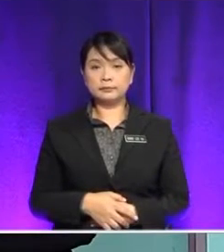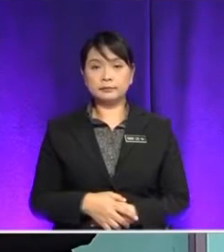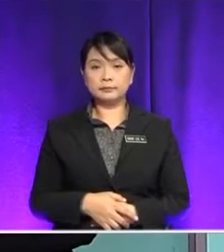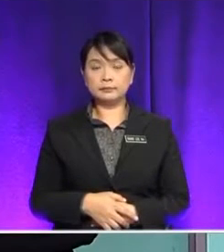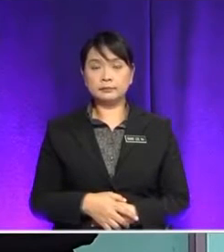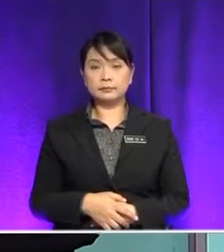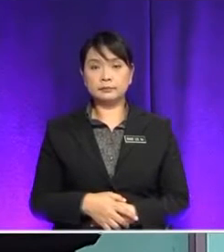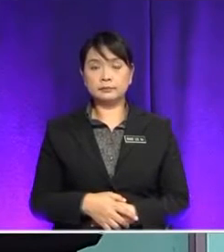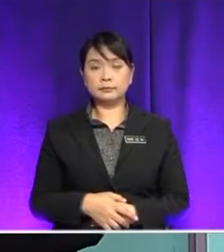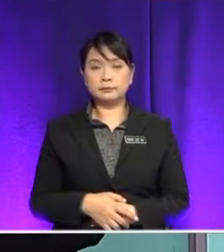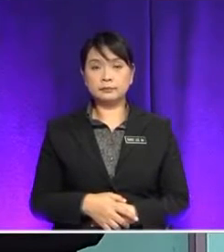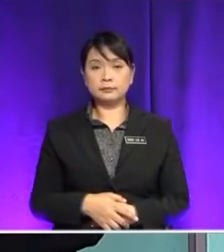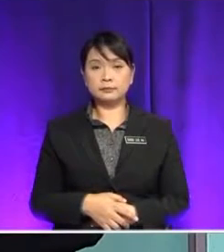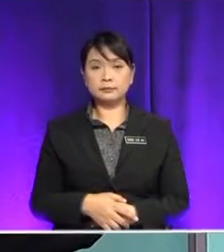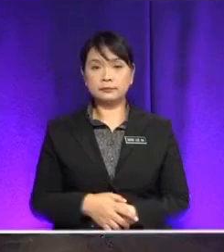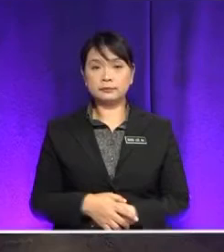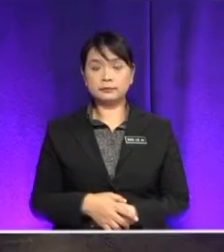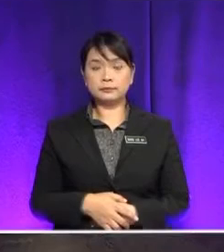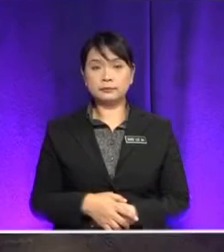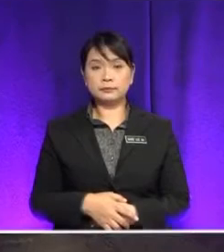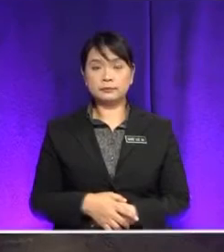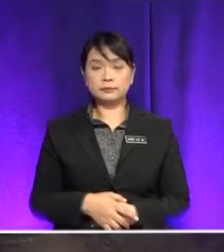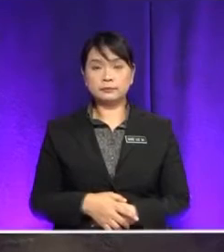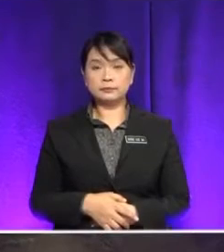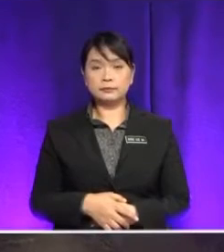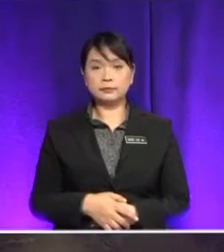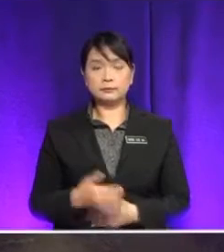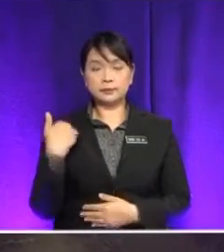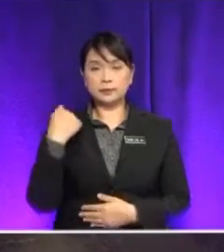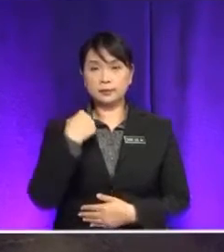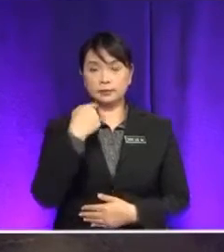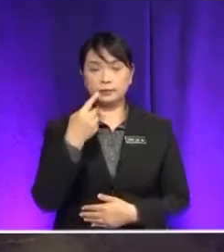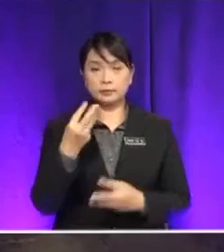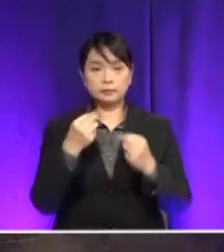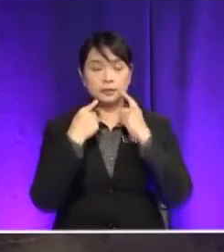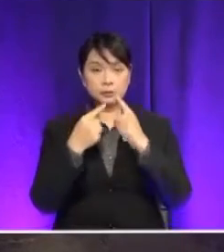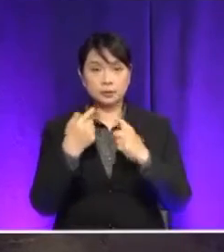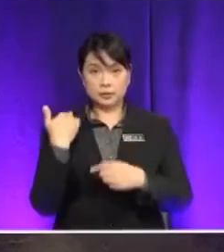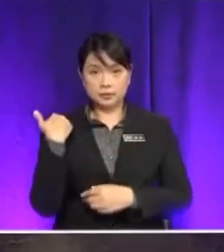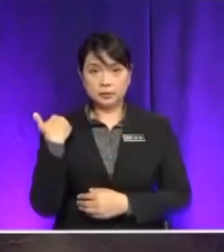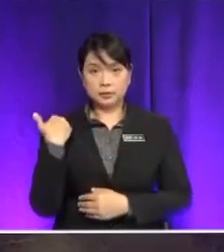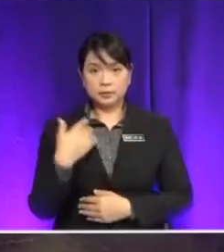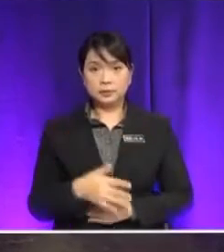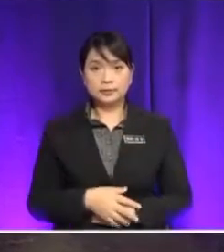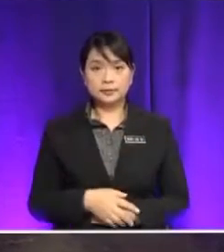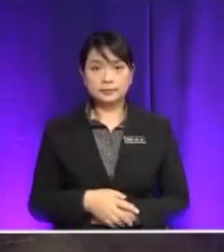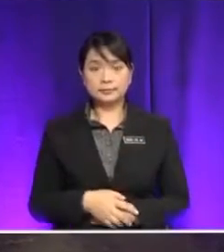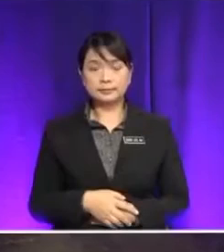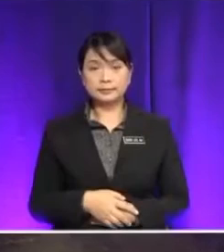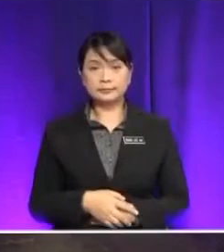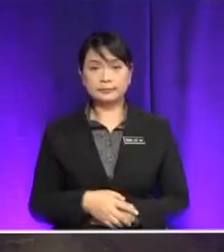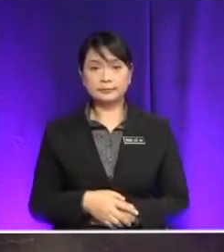Adriana jawab bagian sih oke yang sih ada sesiapa hanya hai oke